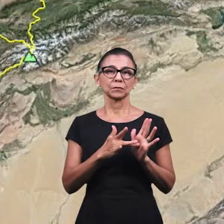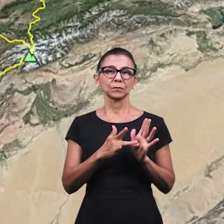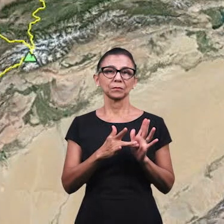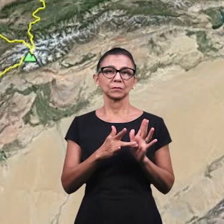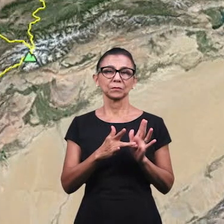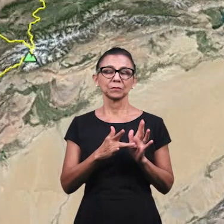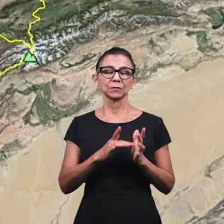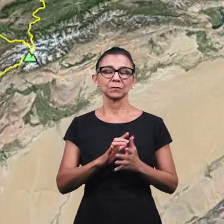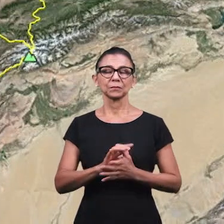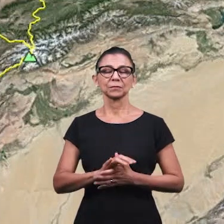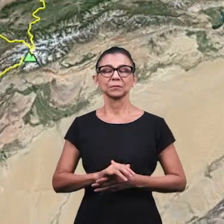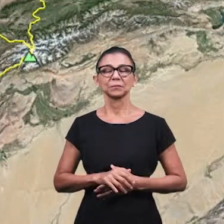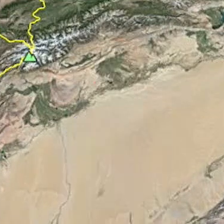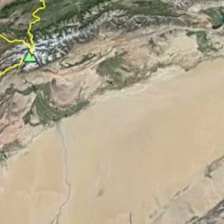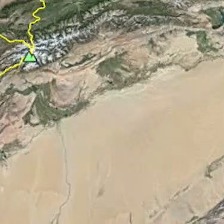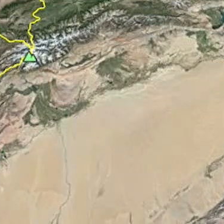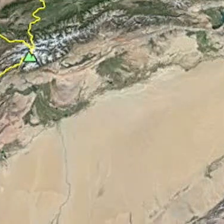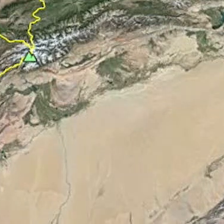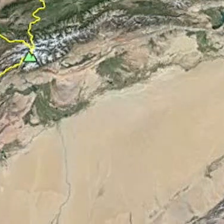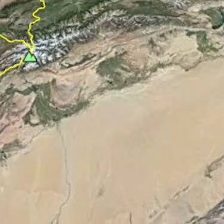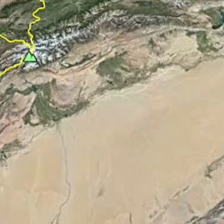Jésus.